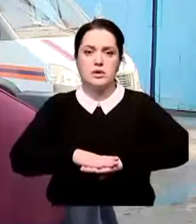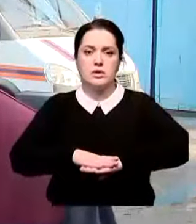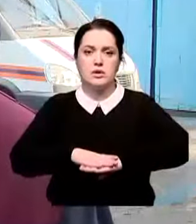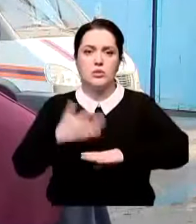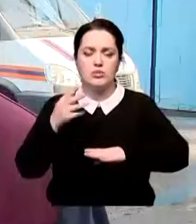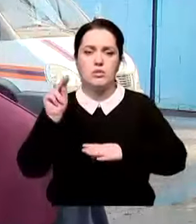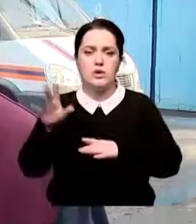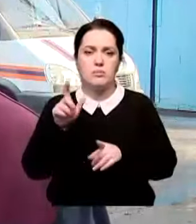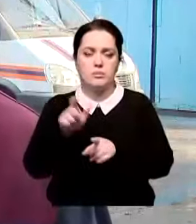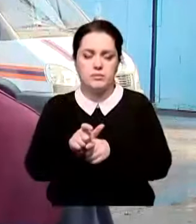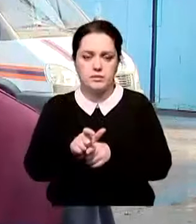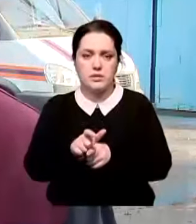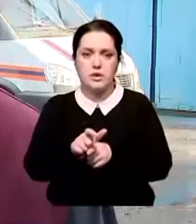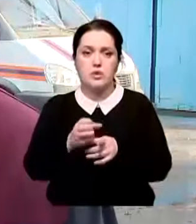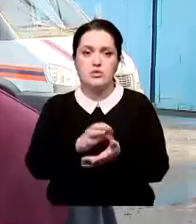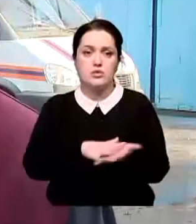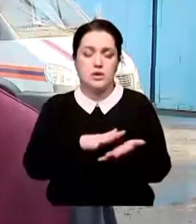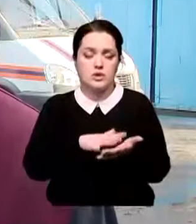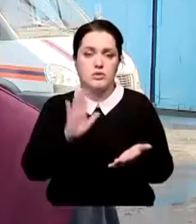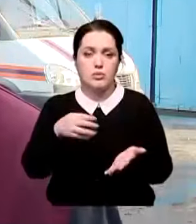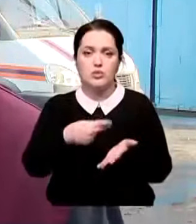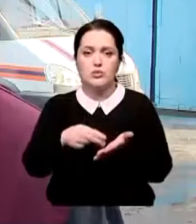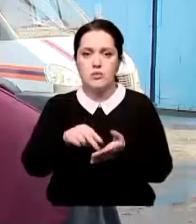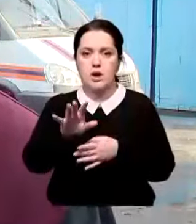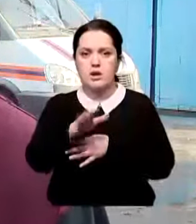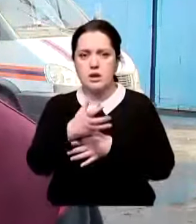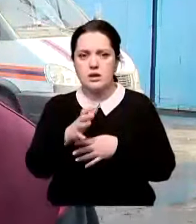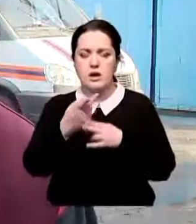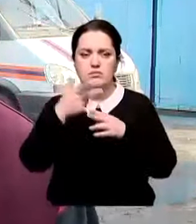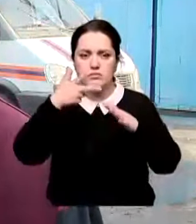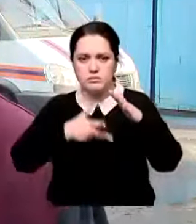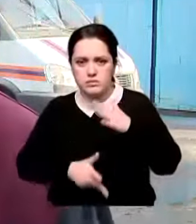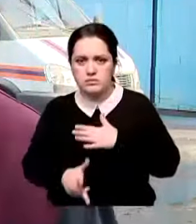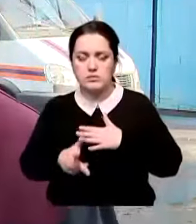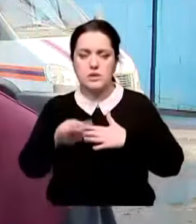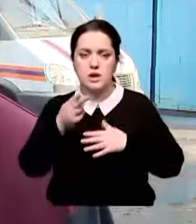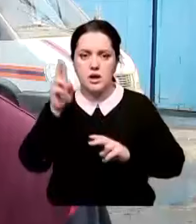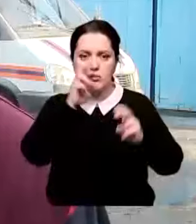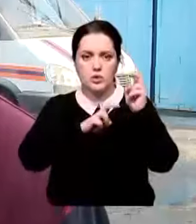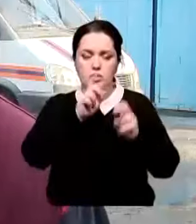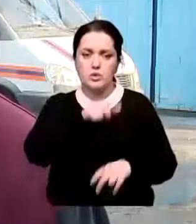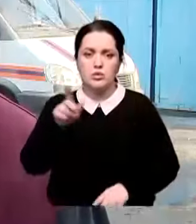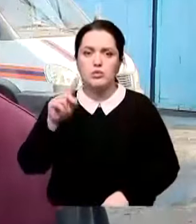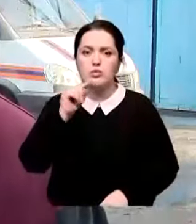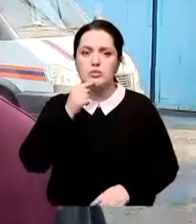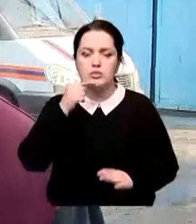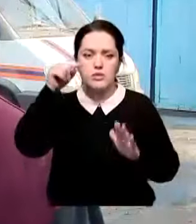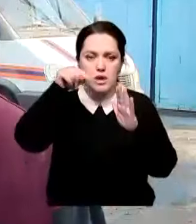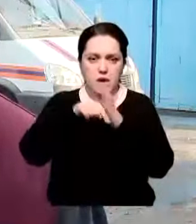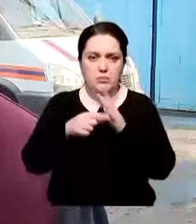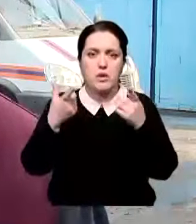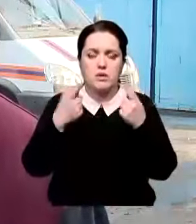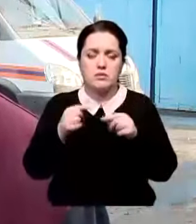нам закупили. В дальнейшем будут закупаться радары, эндоскопы. Это для поисков людей в труднодоступных местах, то есть